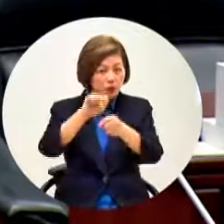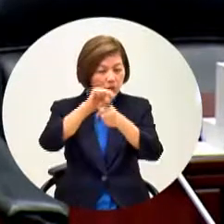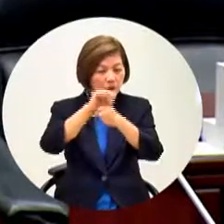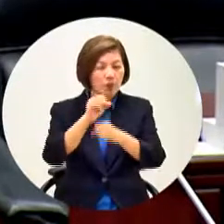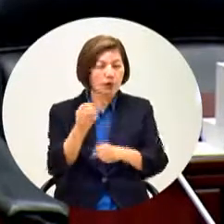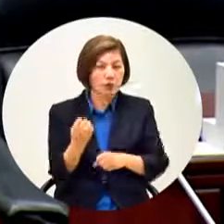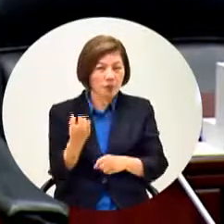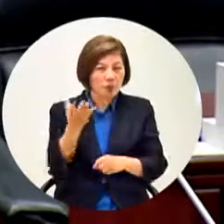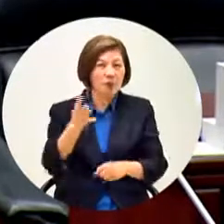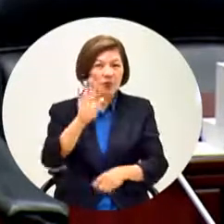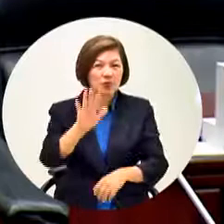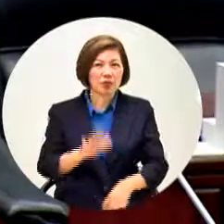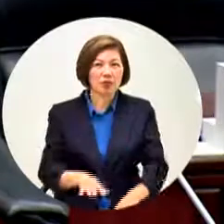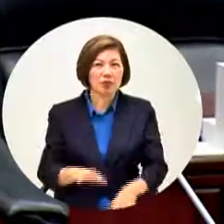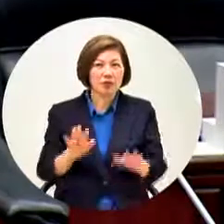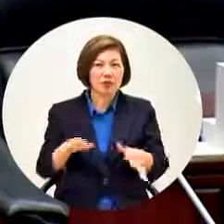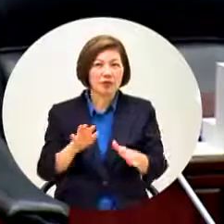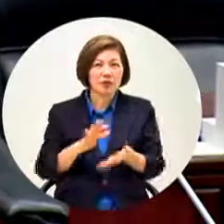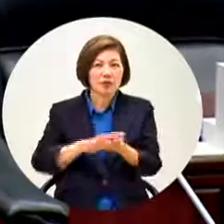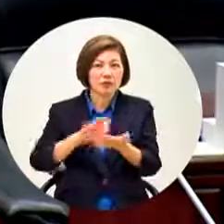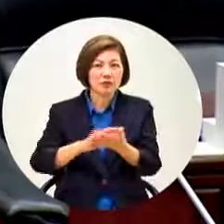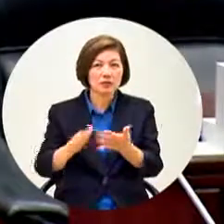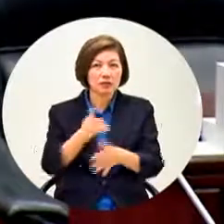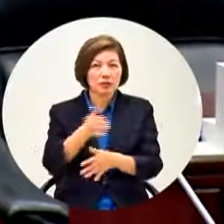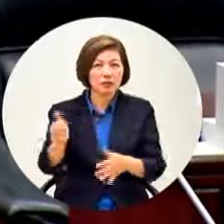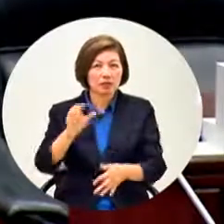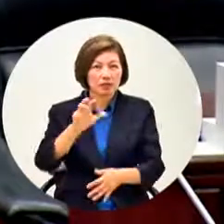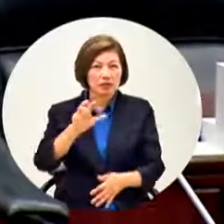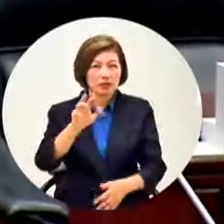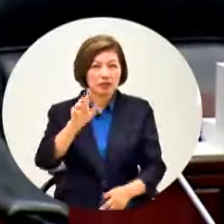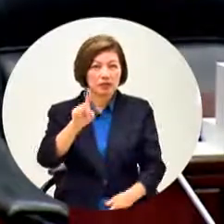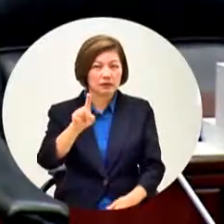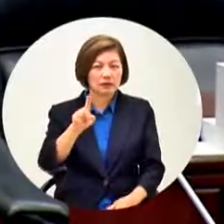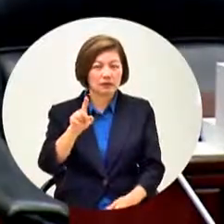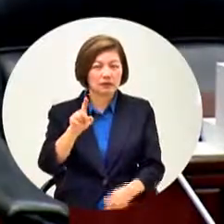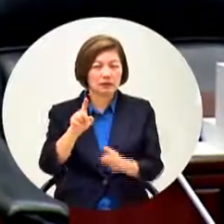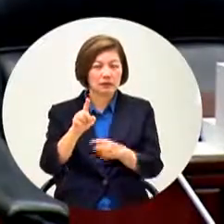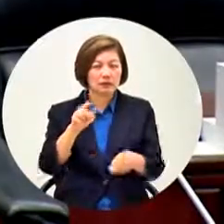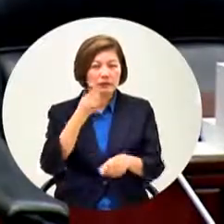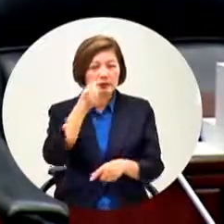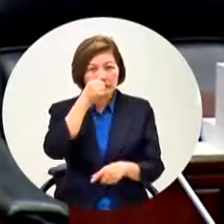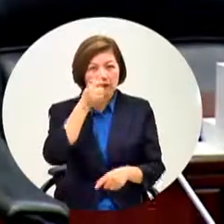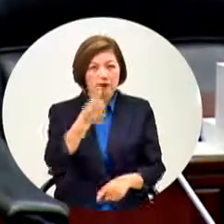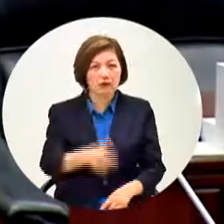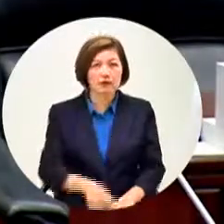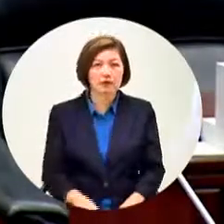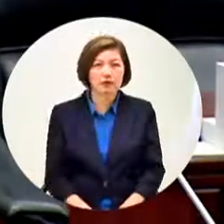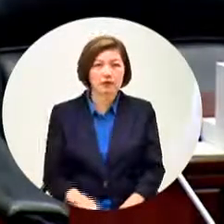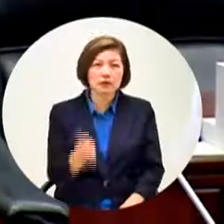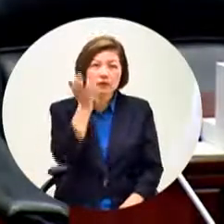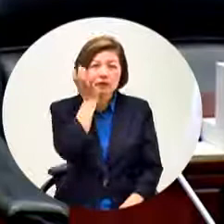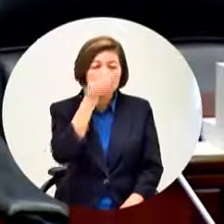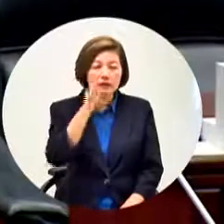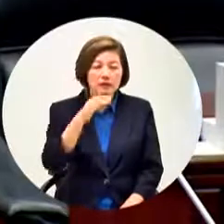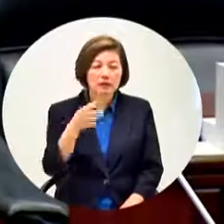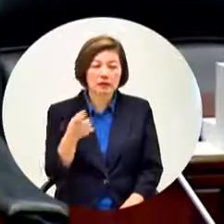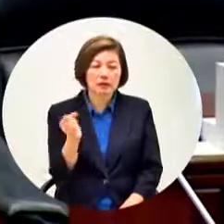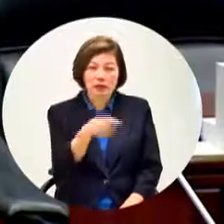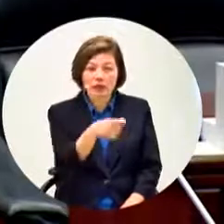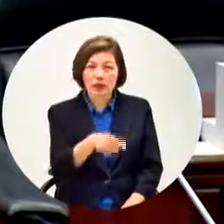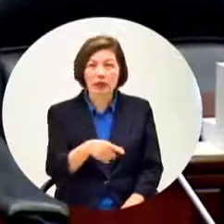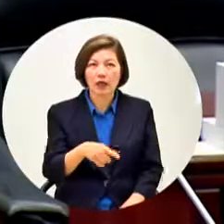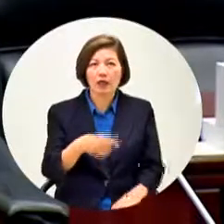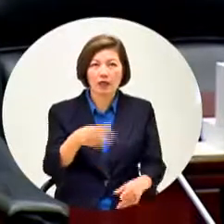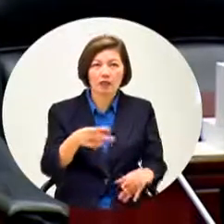进。是81个，你看岡山加7,000+就106个啦。安尼，阮林武